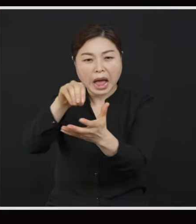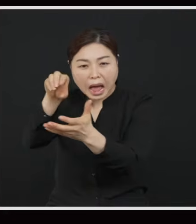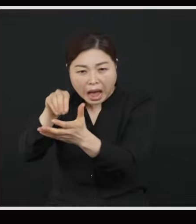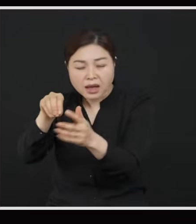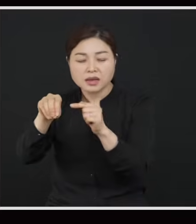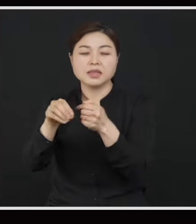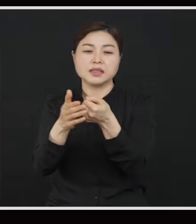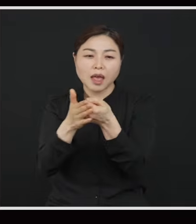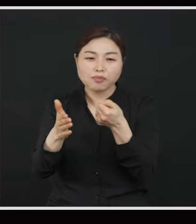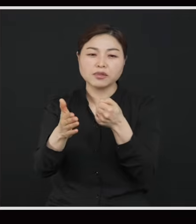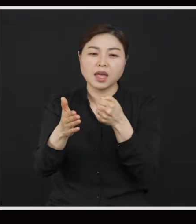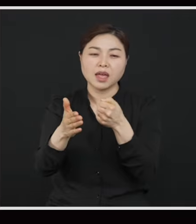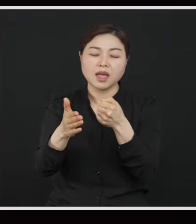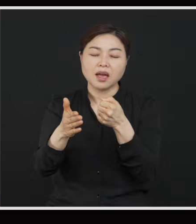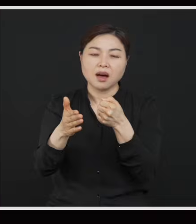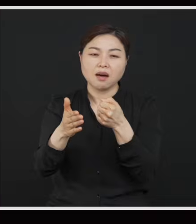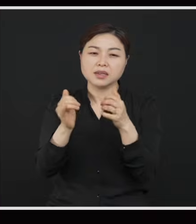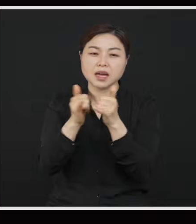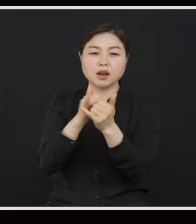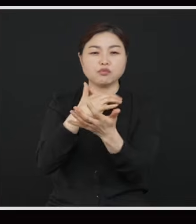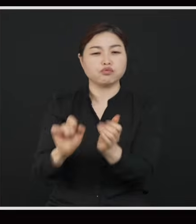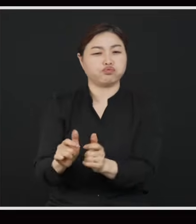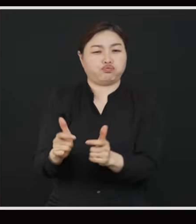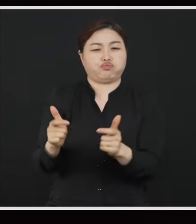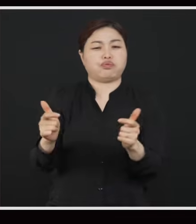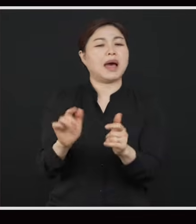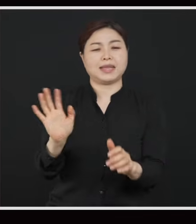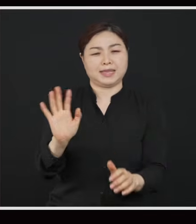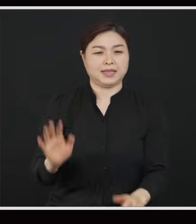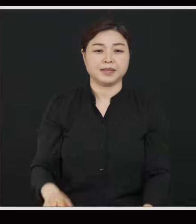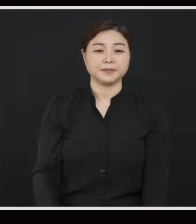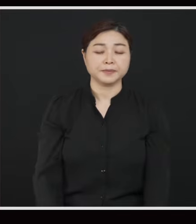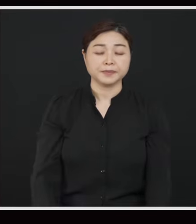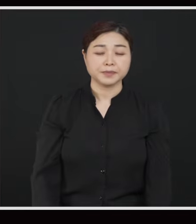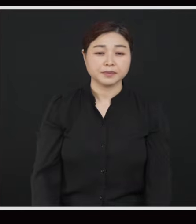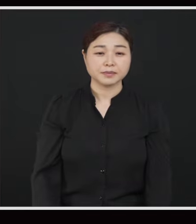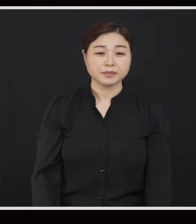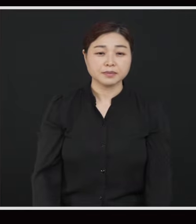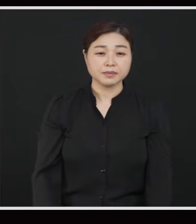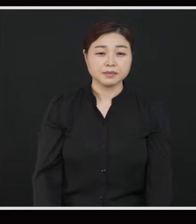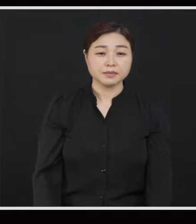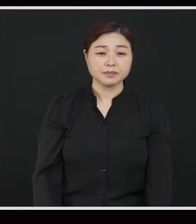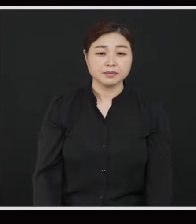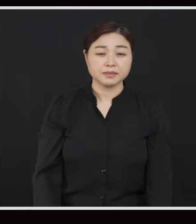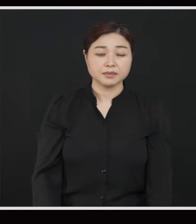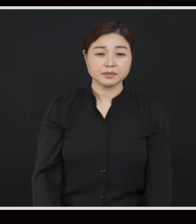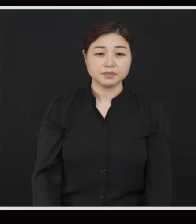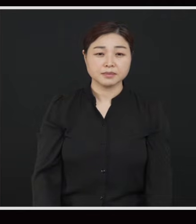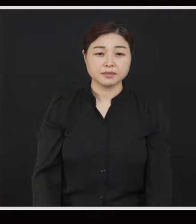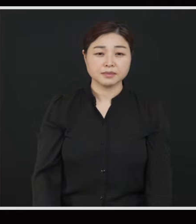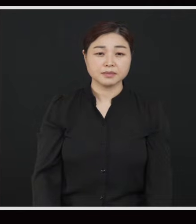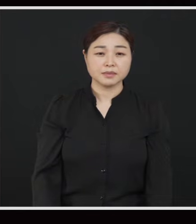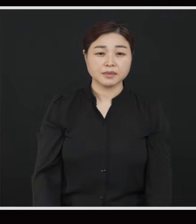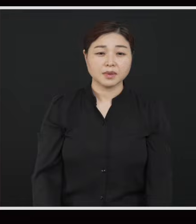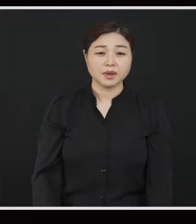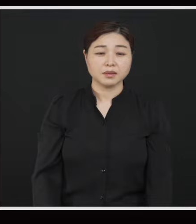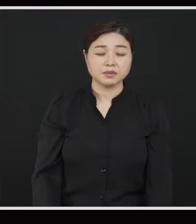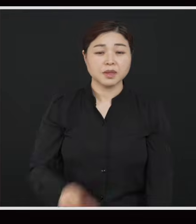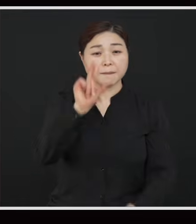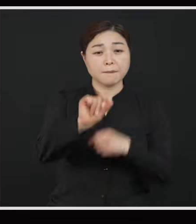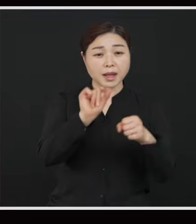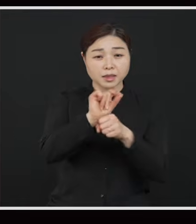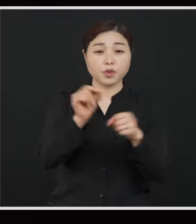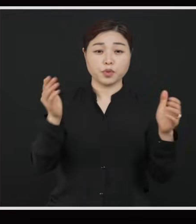못해요. 식량이 제한이 있기 때문에. 그러면은 오케이, 이